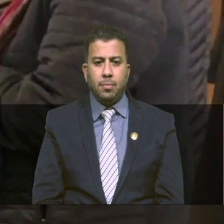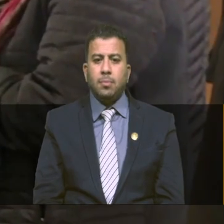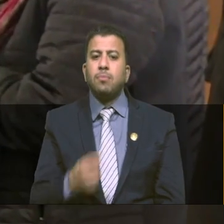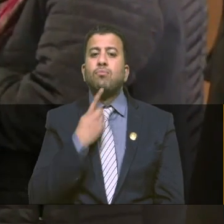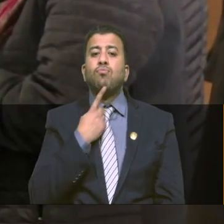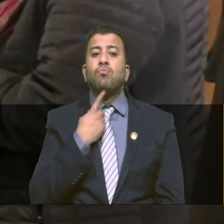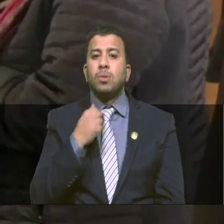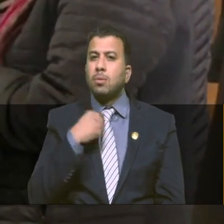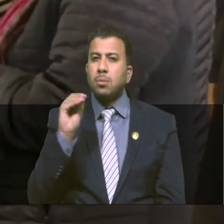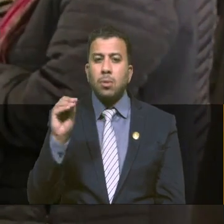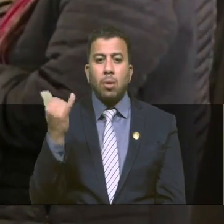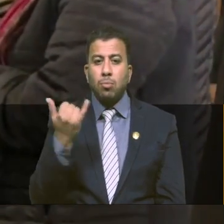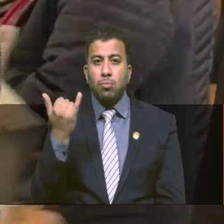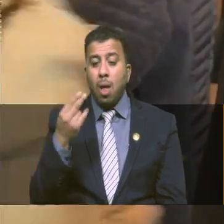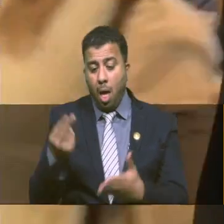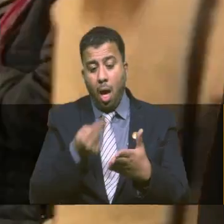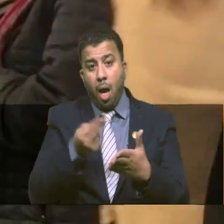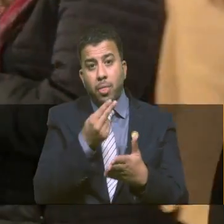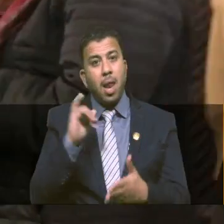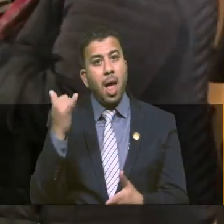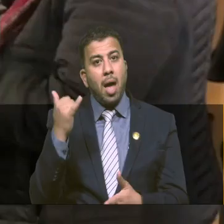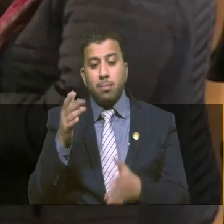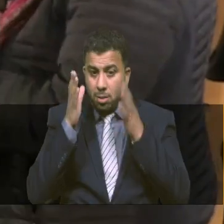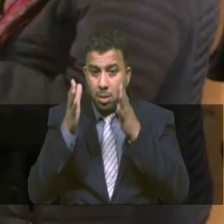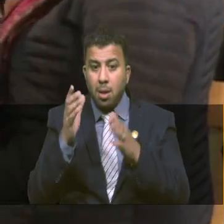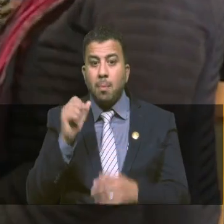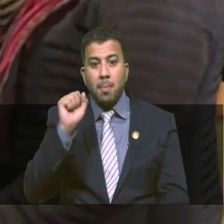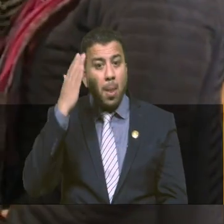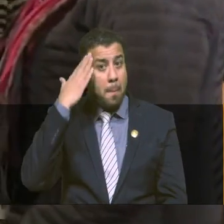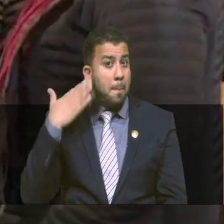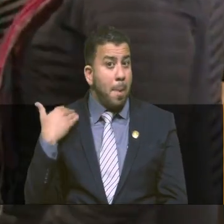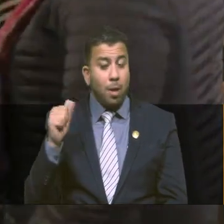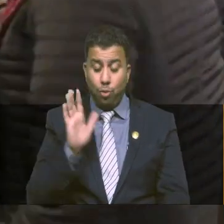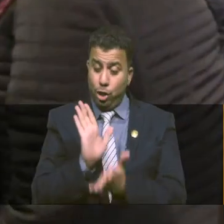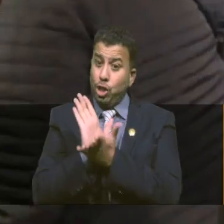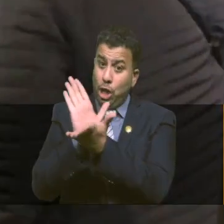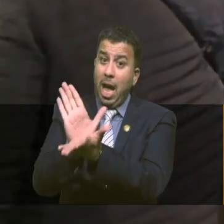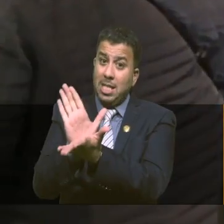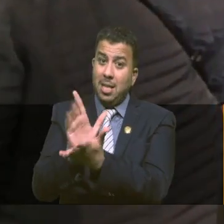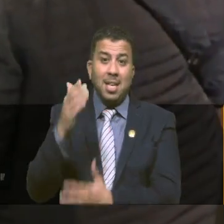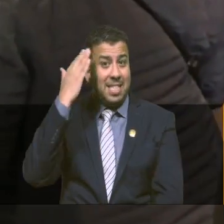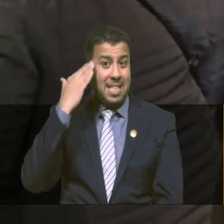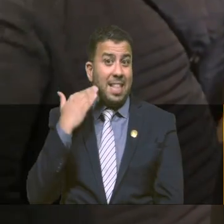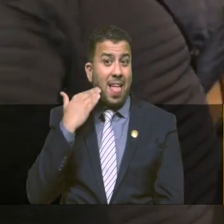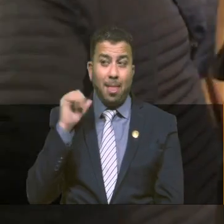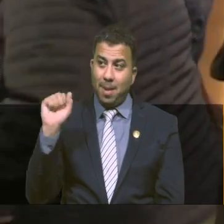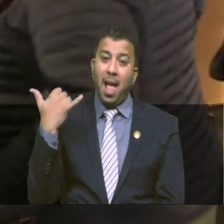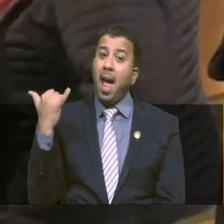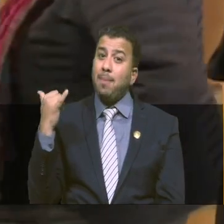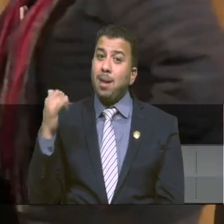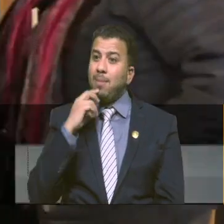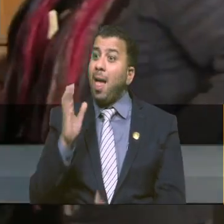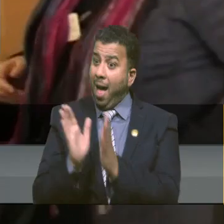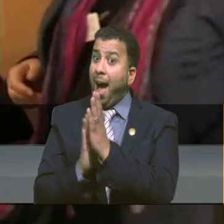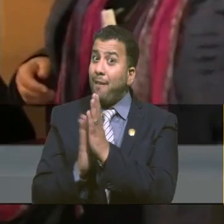أتمنى أن نسلط الضوء على أهمية الخط العربي وعلى دور المرأة، وأتمنى أن تكون هذه الجائزة مثالاً لسيدات عربيات وأن تكون